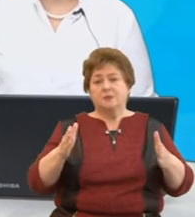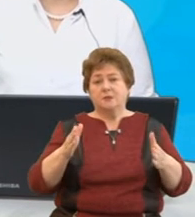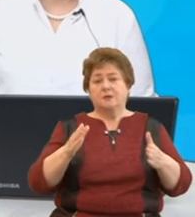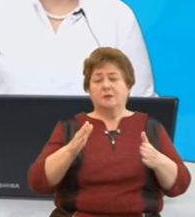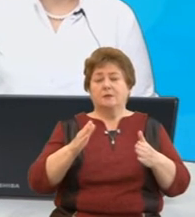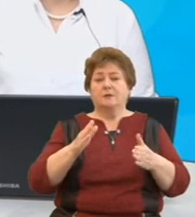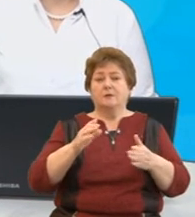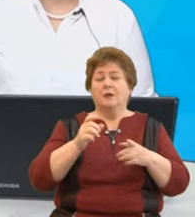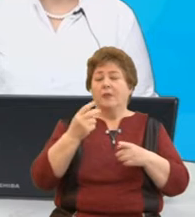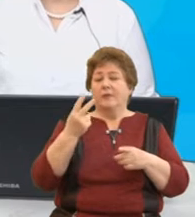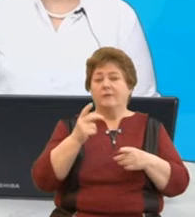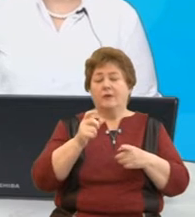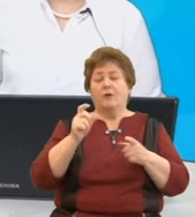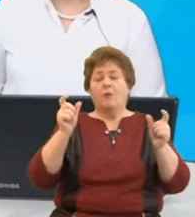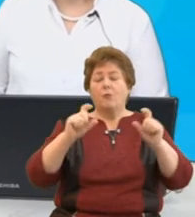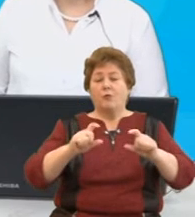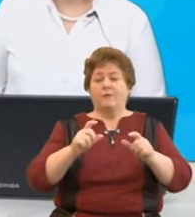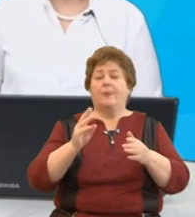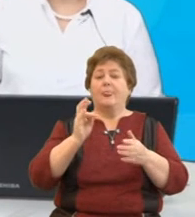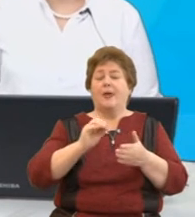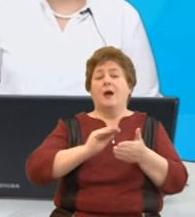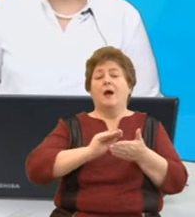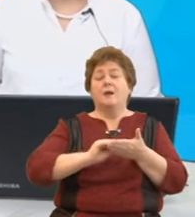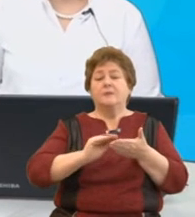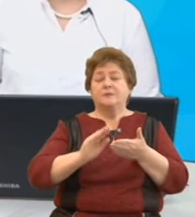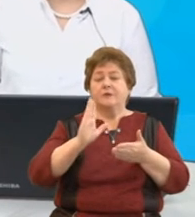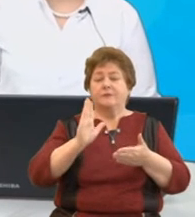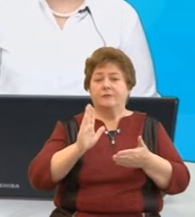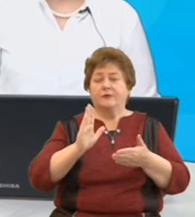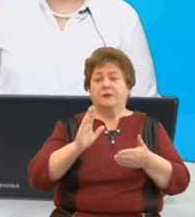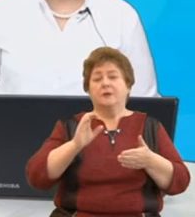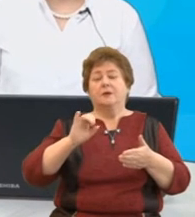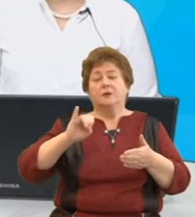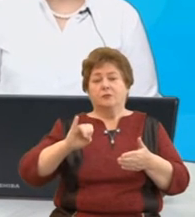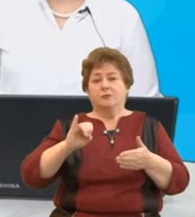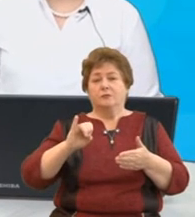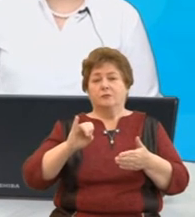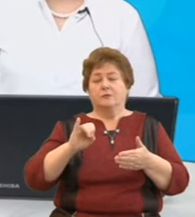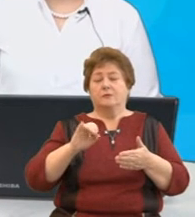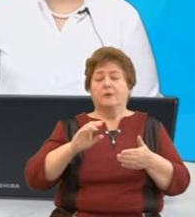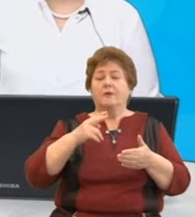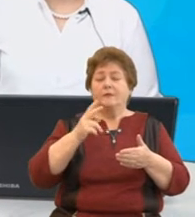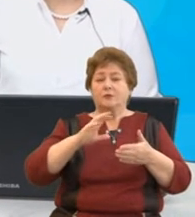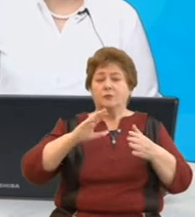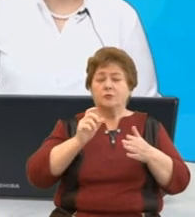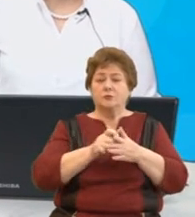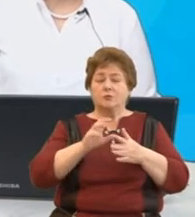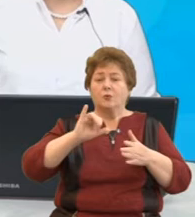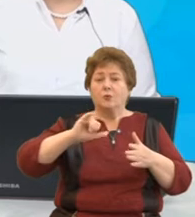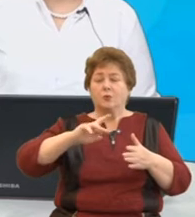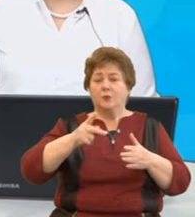две буквы на письме выю во втором слове